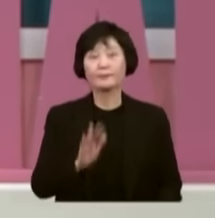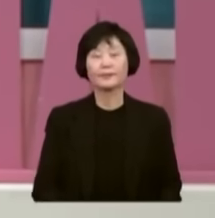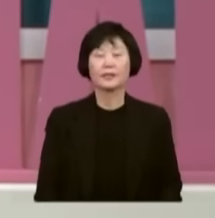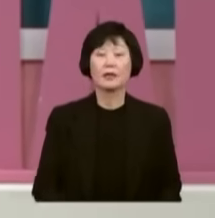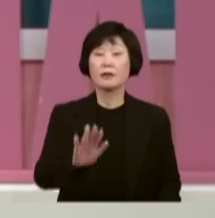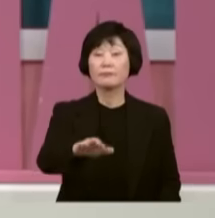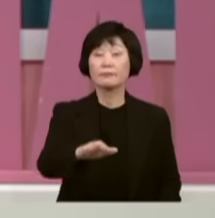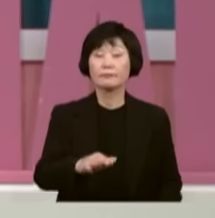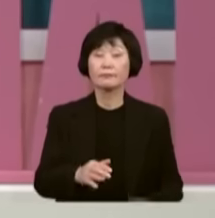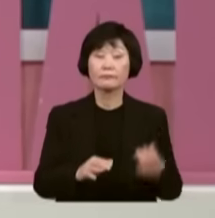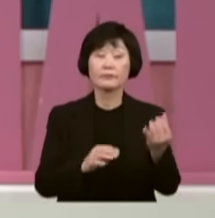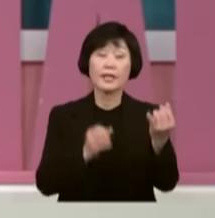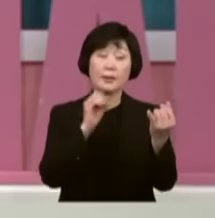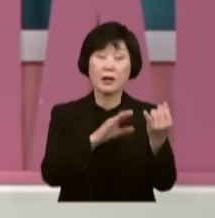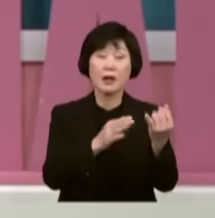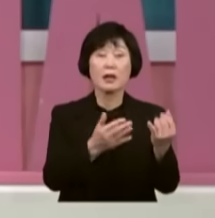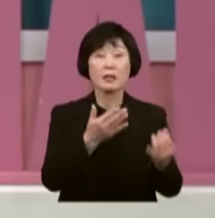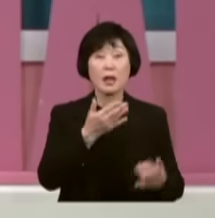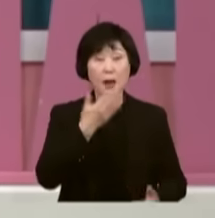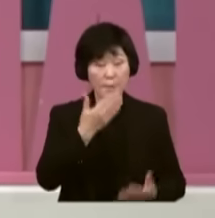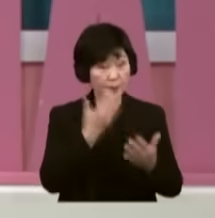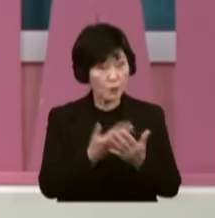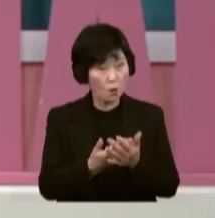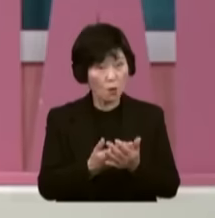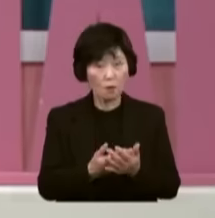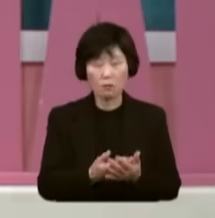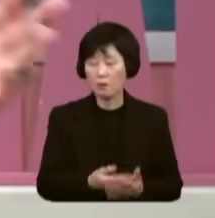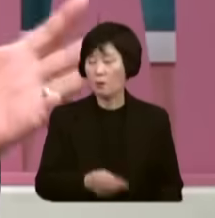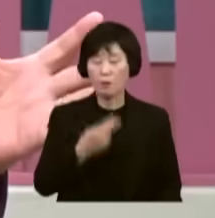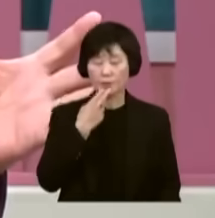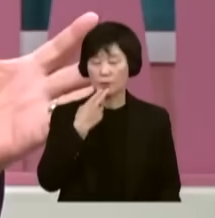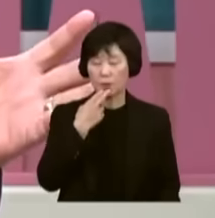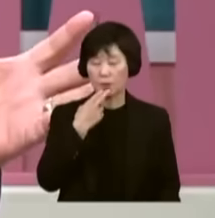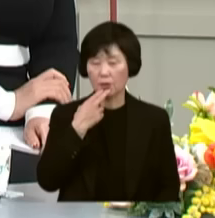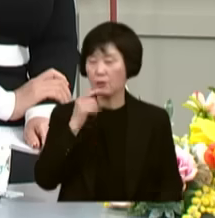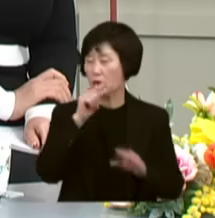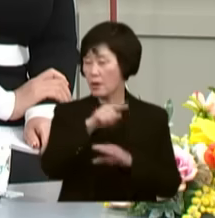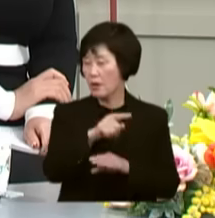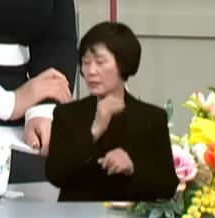그러니까 없어. 나가서 먹어. 이 한마디.